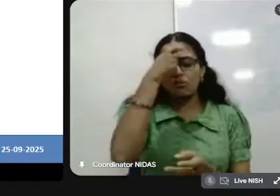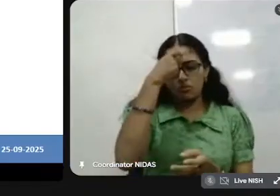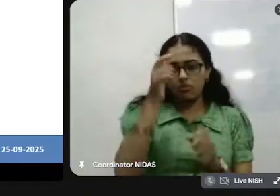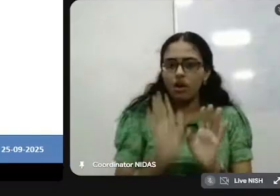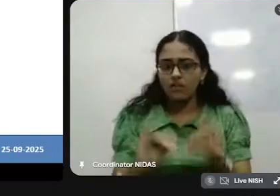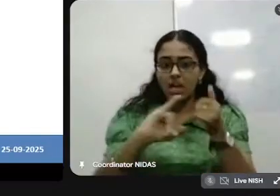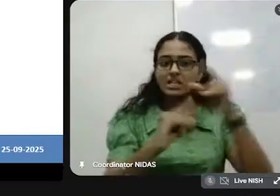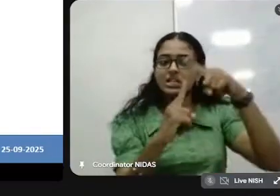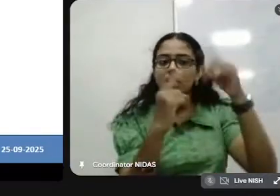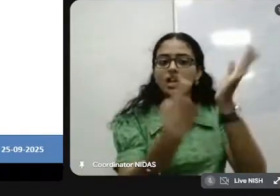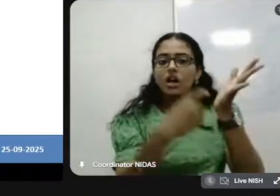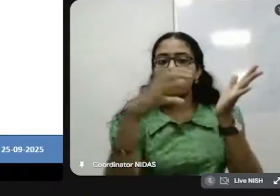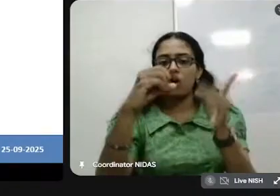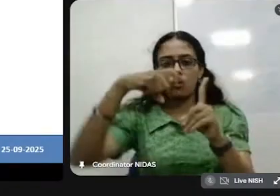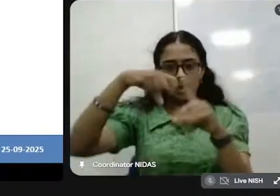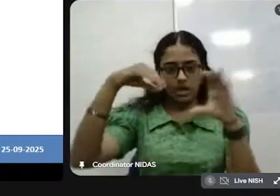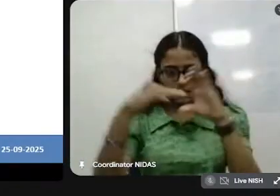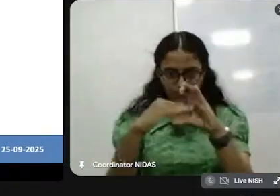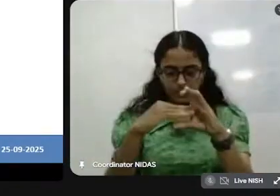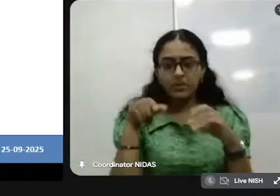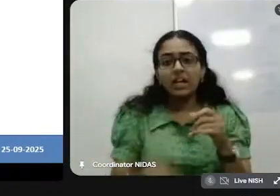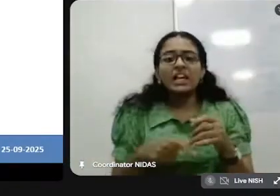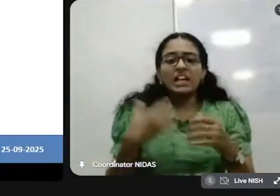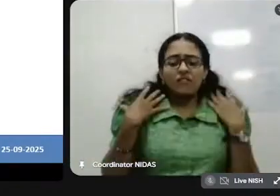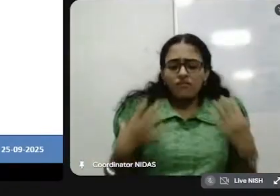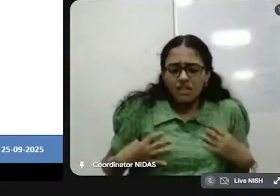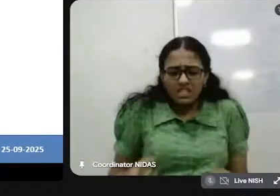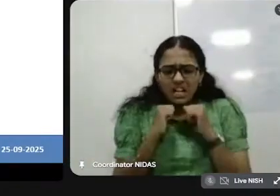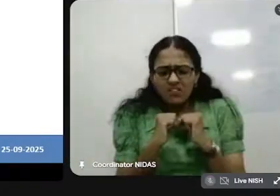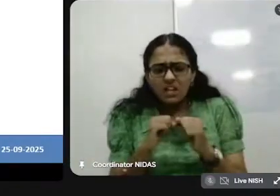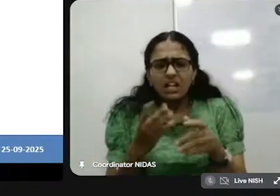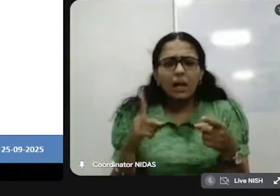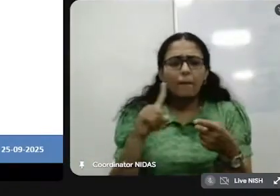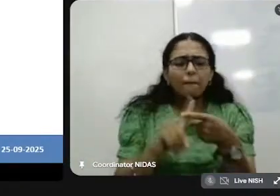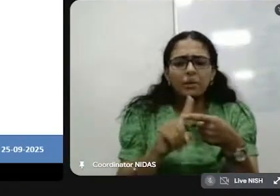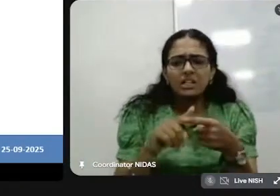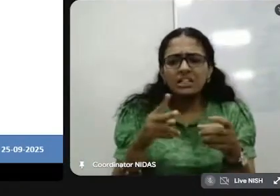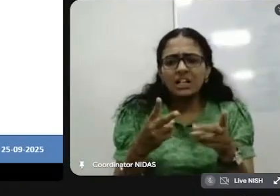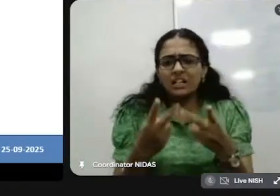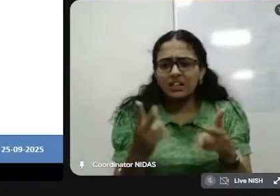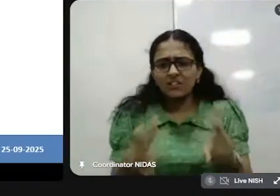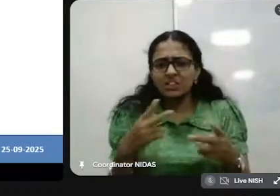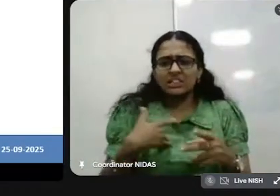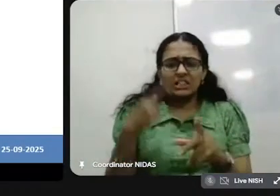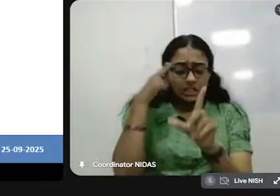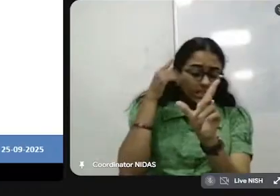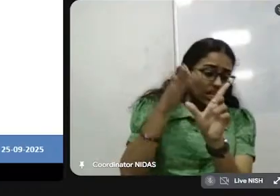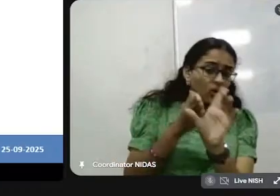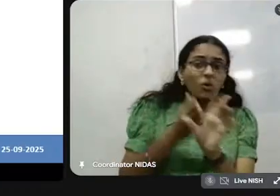എന്ന് പറയുമ്പോൾ നമ്മുടെ മനസ്സിൽ വരിക. പക്ഷെ ശാരീരിക ബുദ്ധിമുട്ടുകളോടൊപ്പം തന്നെ അതിന് ഒരുപാട് സൈക്കോളജിക്കൽ ഇമ്പാക്റ്റ് അല്ലെ